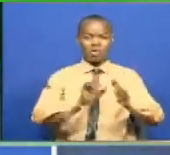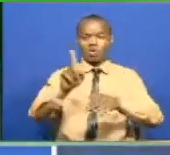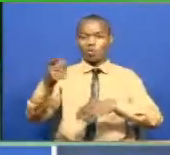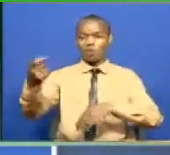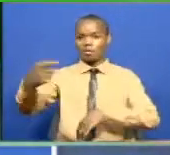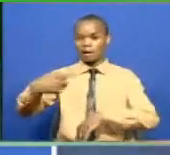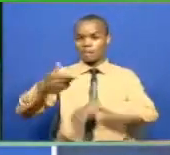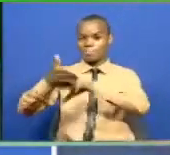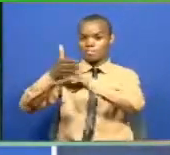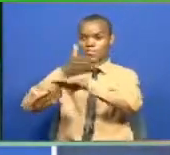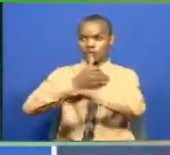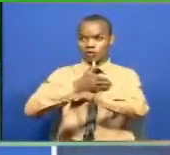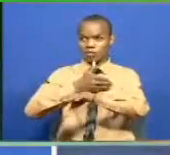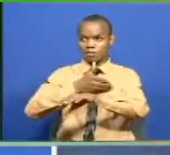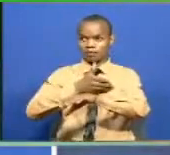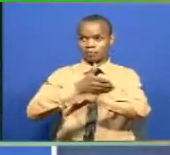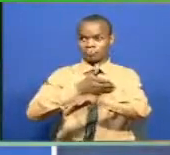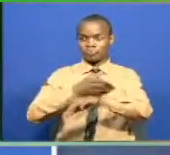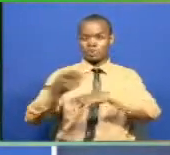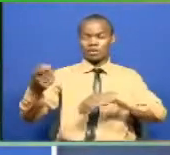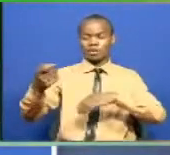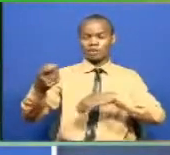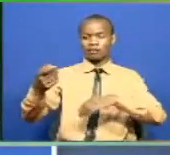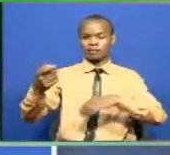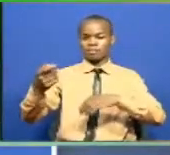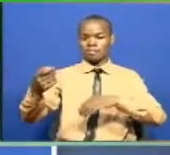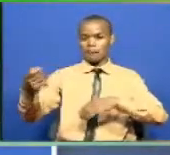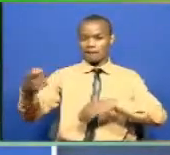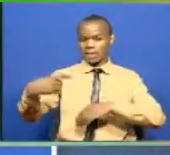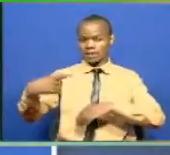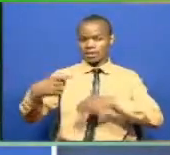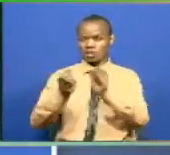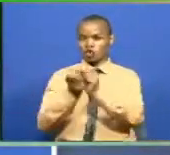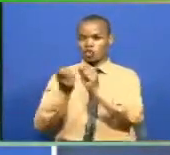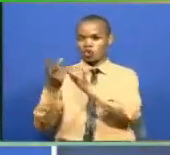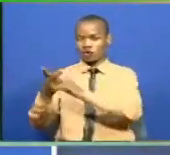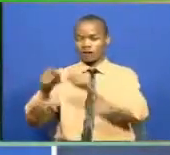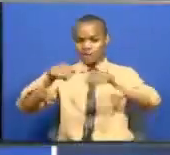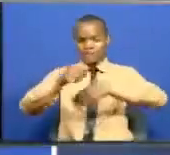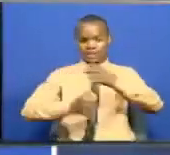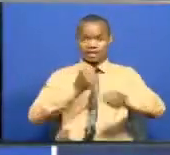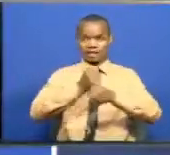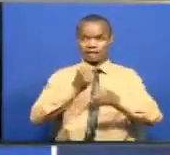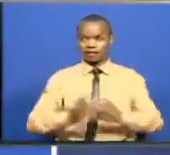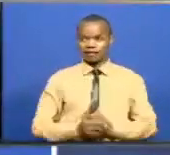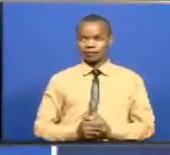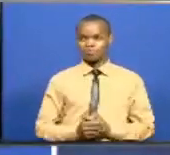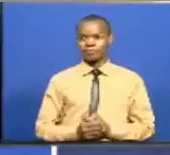mmoja kabla ya mwezi wa ama mwisho wa mwezi wa Disemba mwaka huo.